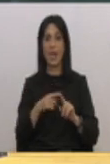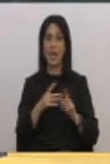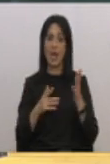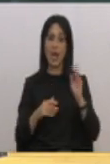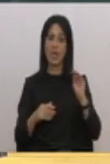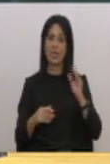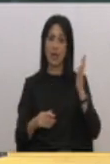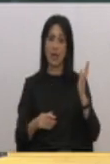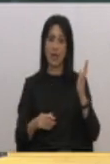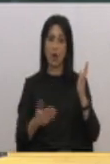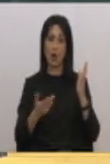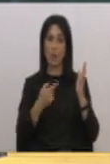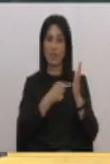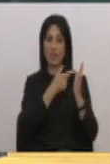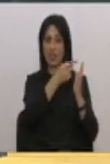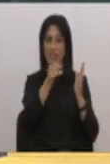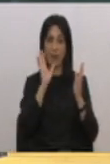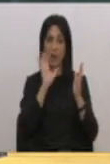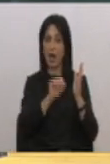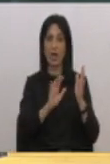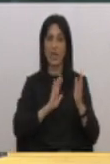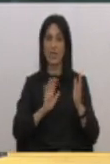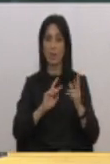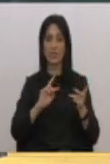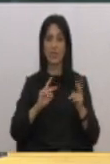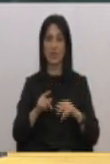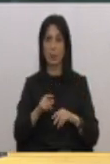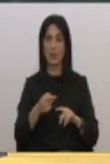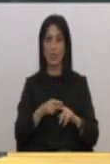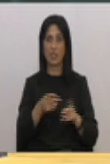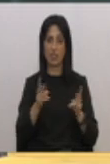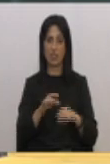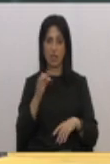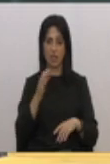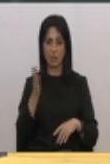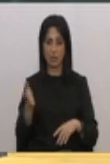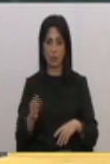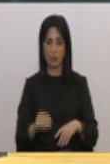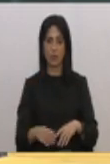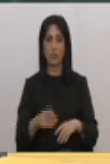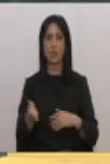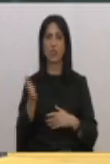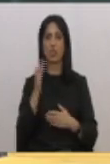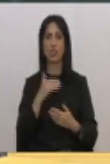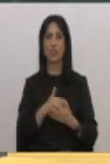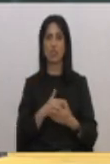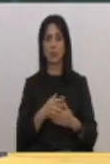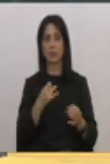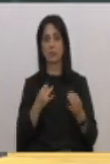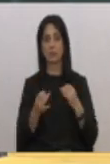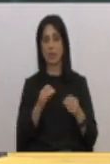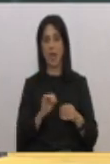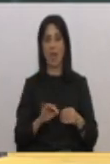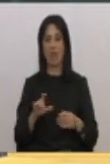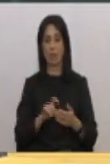ხელწერა, რომლითაც თქვენ მხარი არ დაუჭირეთ ამ ცვლილებებს, ესეც რჩება ისტორიას. Შემდგომ გამოდიხართ და გვესაუბრებით